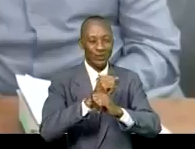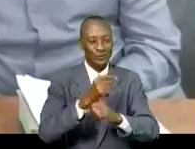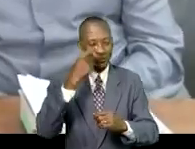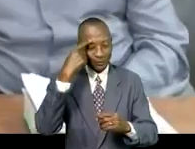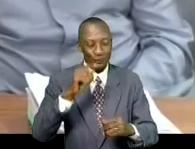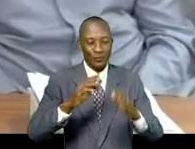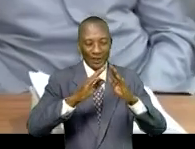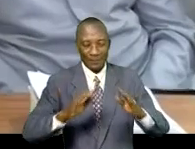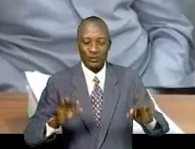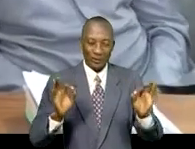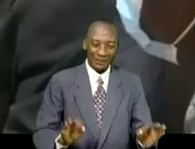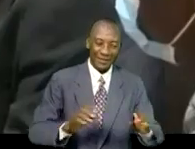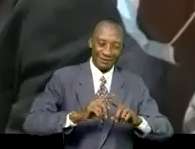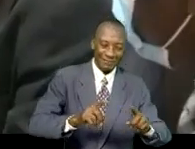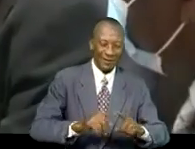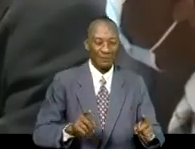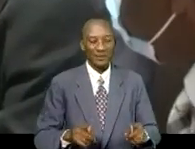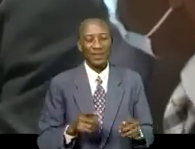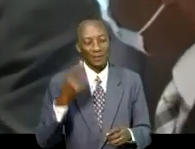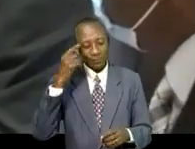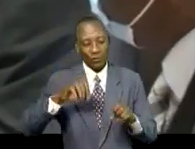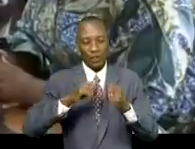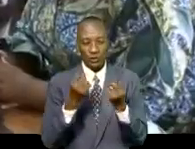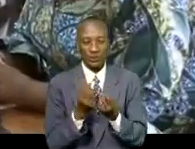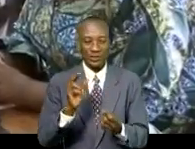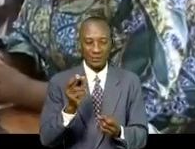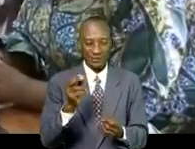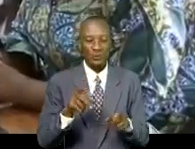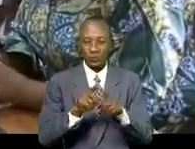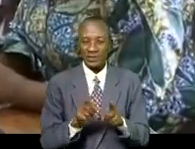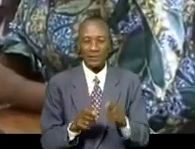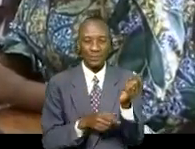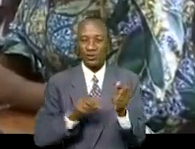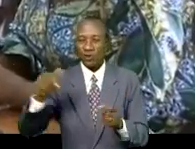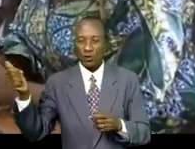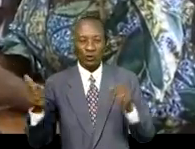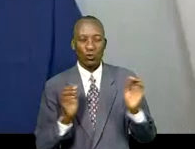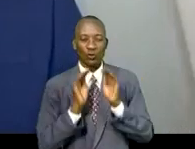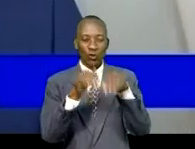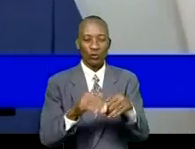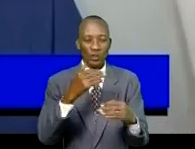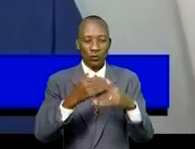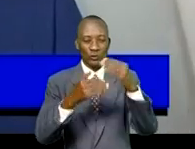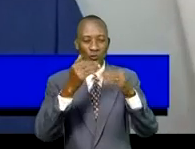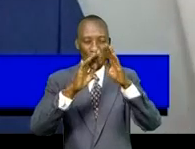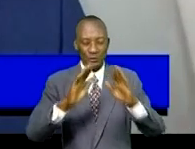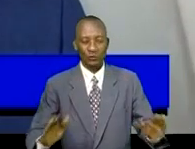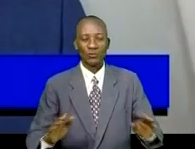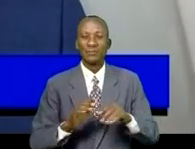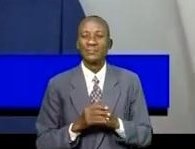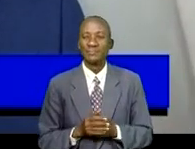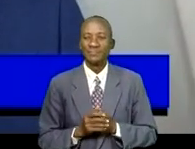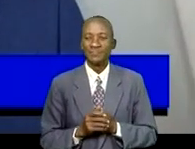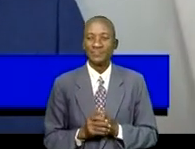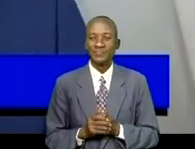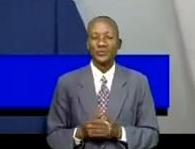terrain et autres immeubles, souvent spoliés par le tierce personne, par manque de titres fonciers et immobiliers. Le fait que nous avons